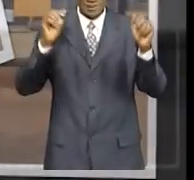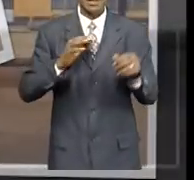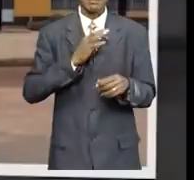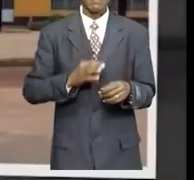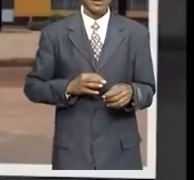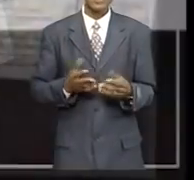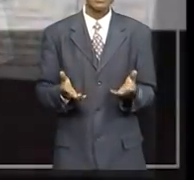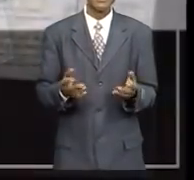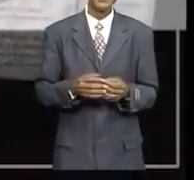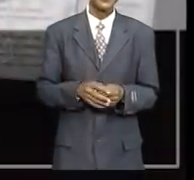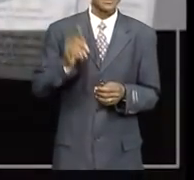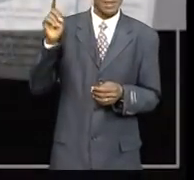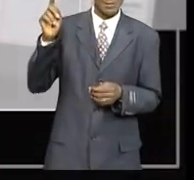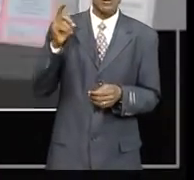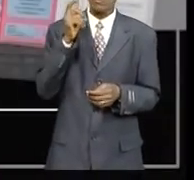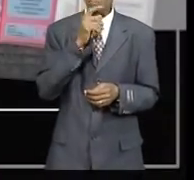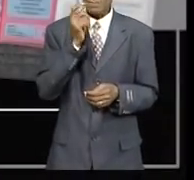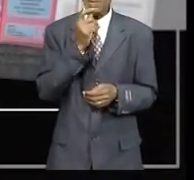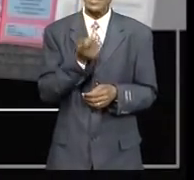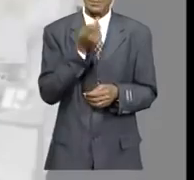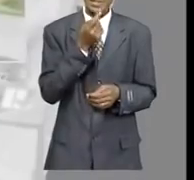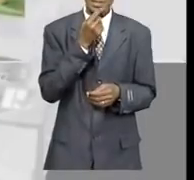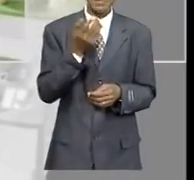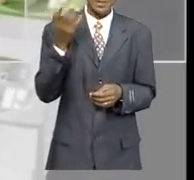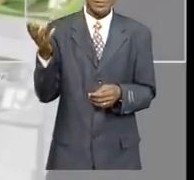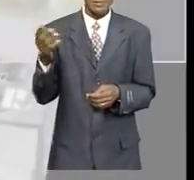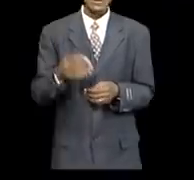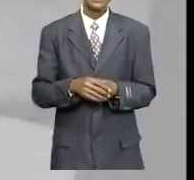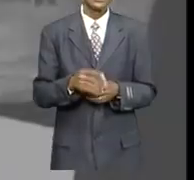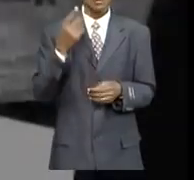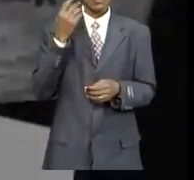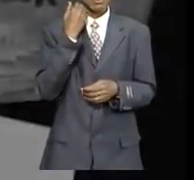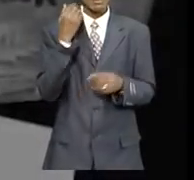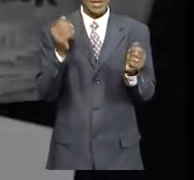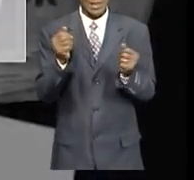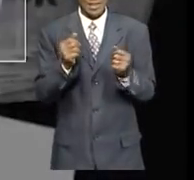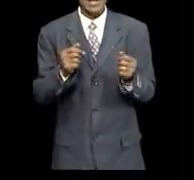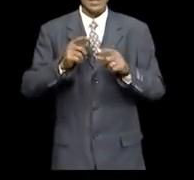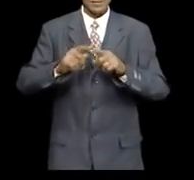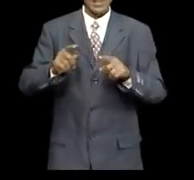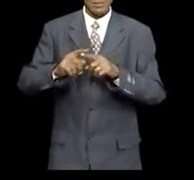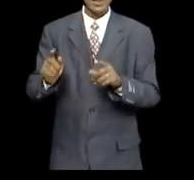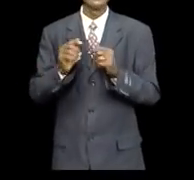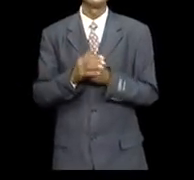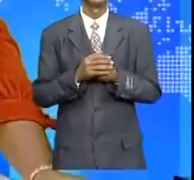dans la fabrication des produits pharmaceutiques, dont notamment les manadias et les malalarias.